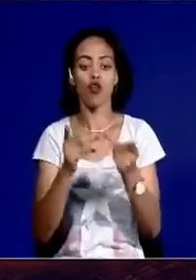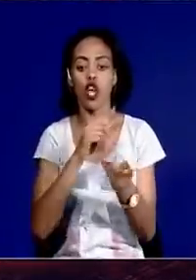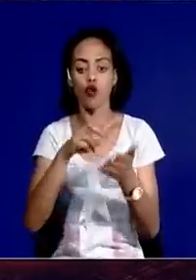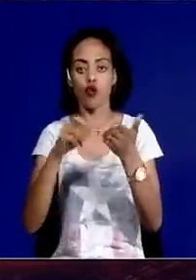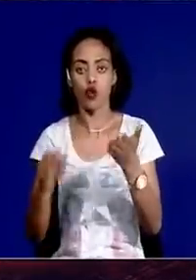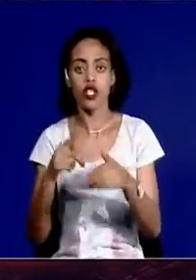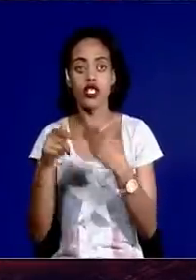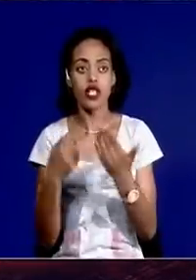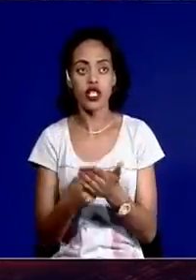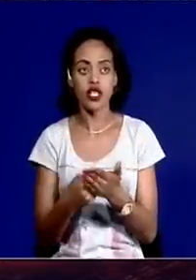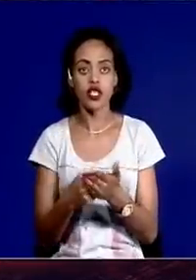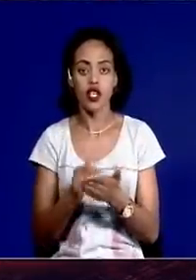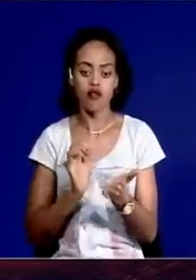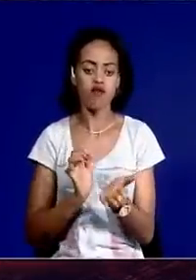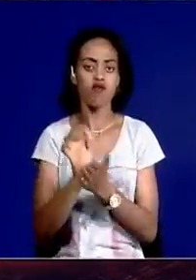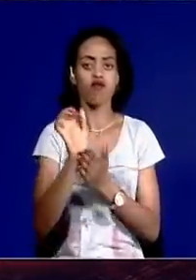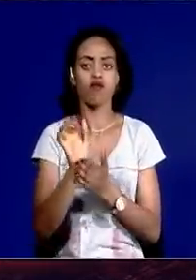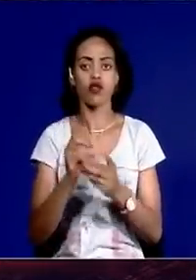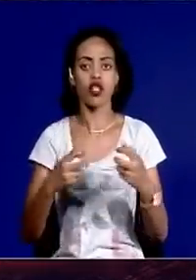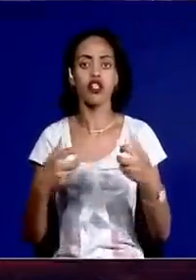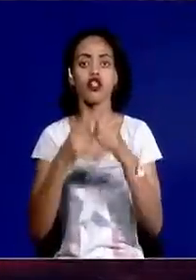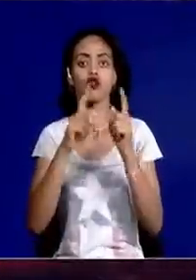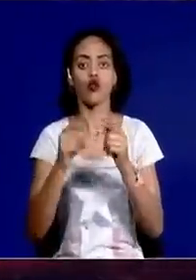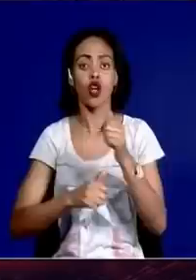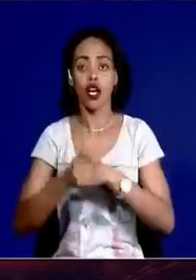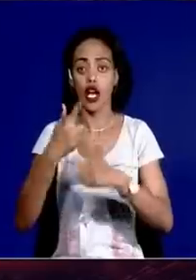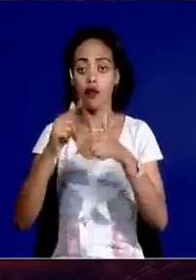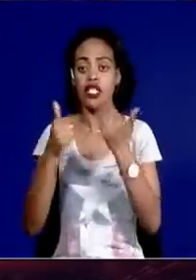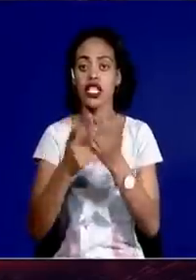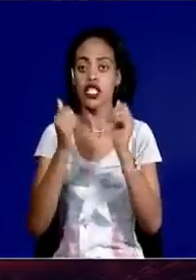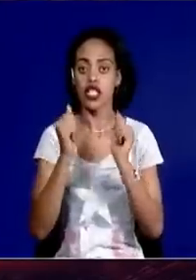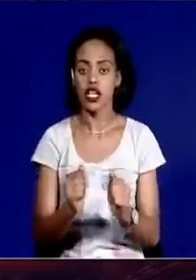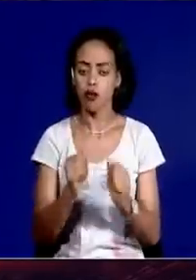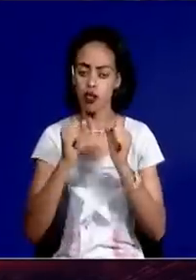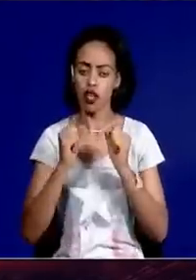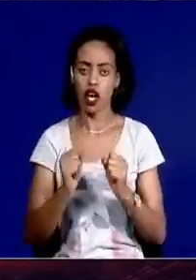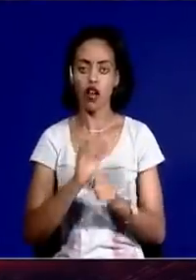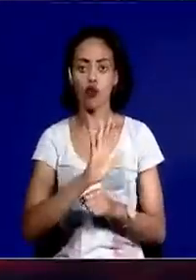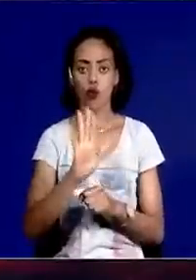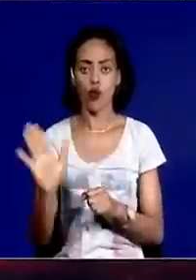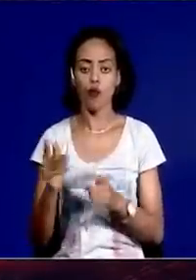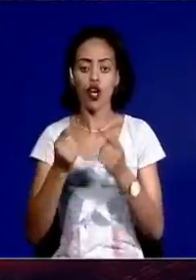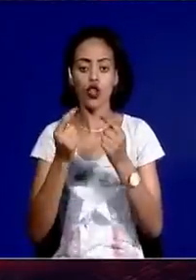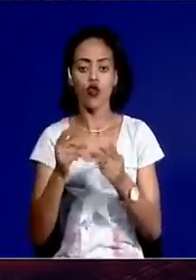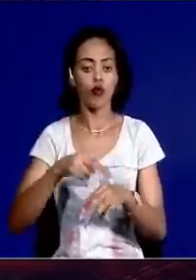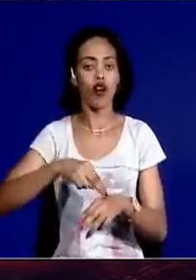ስለዚ ናይ ምርጋፅ ሓደጋ ግጭት ሓደጋ እውን ዘስዕብ ስለ ዝኾነ ብተኸኣለ ቀልጢፎም